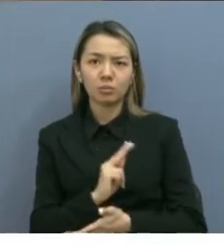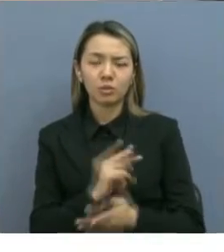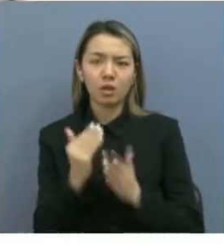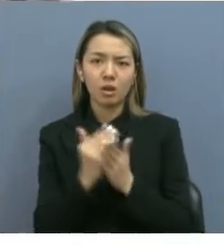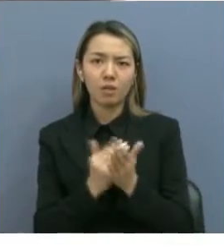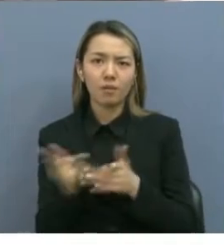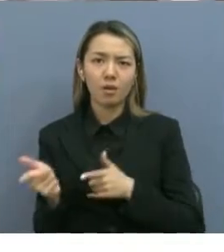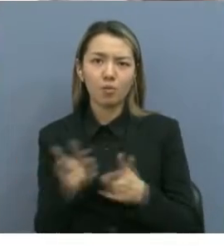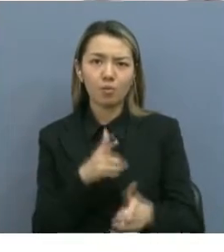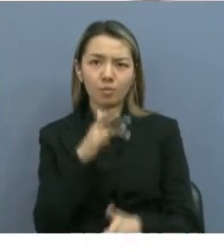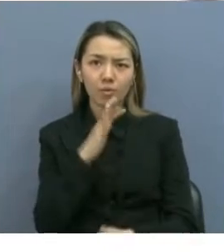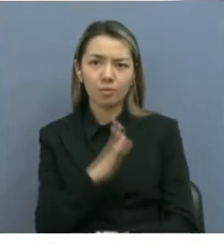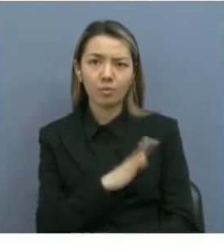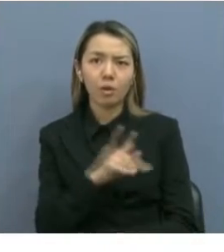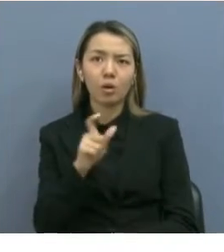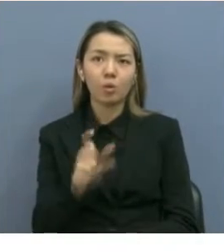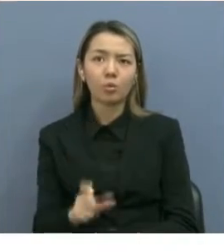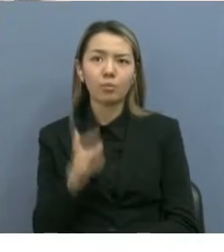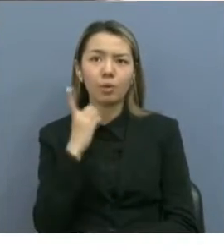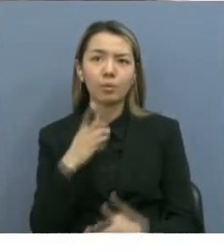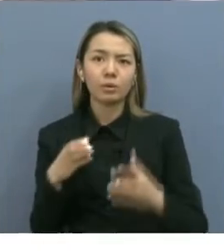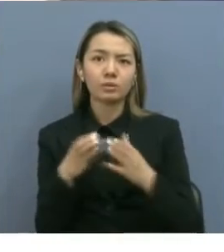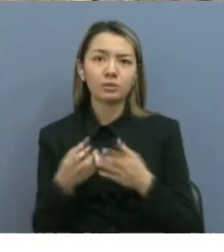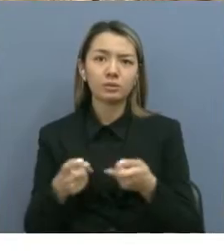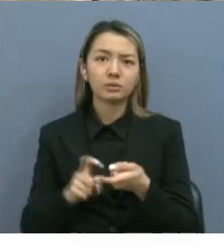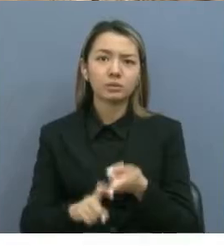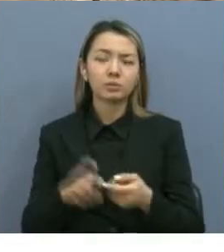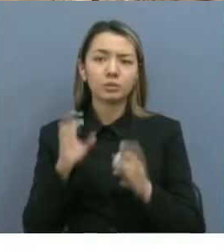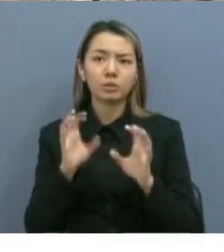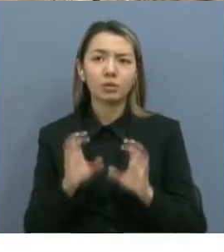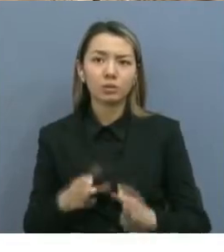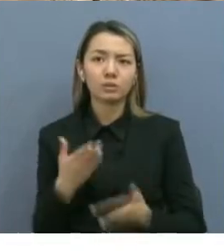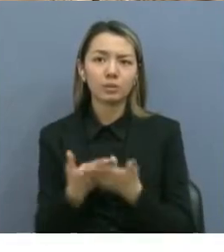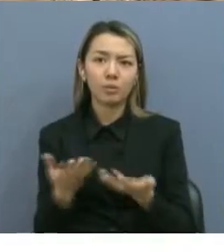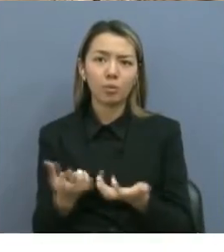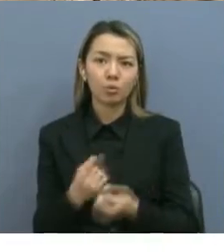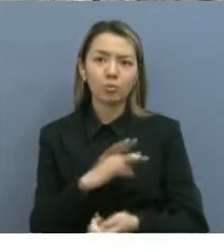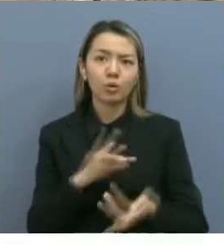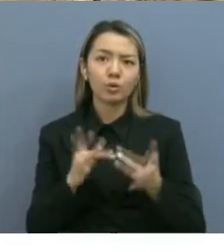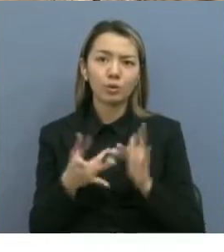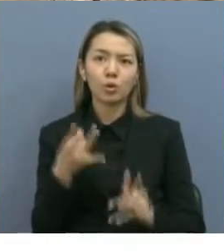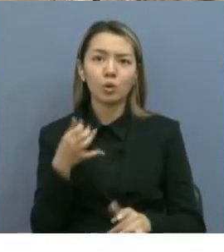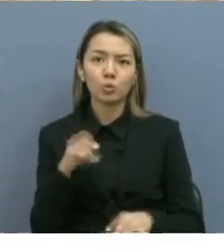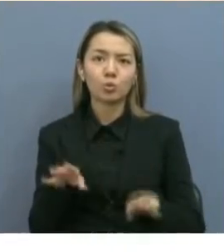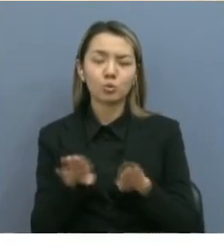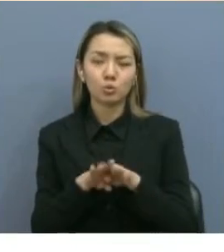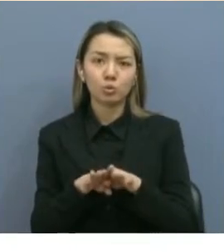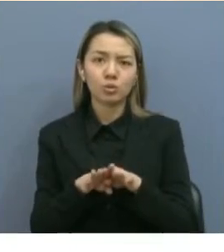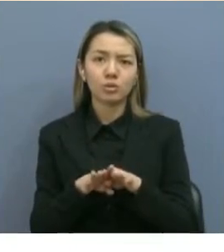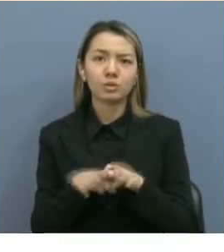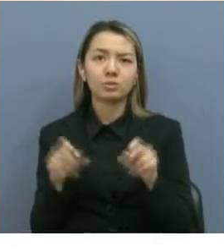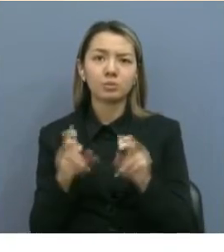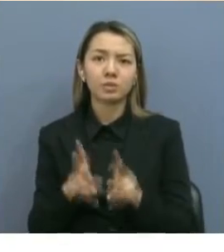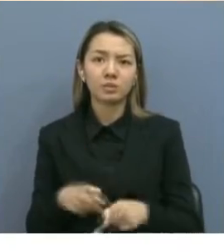әзірлеген. Осы кестеге сәйкес азаматтар мобильдік байланыс арқылы заңнамалық кеңестер ала алады. Интернет ресурстарда әділет департаменті